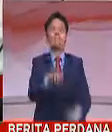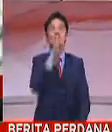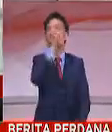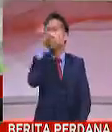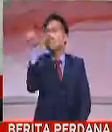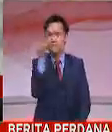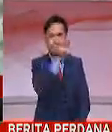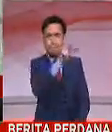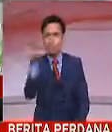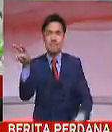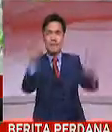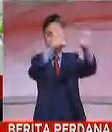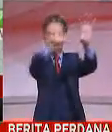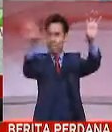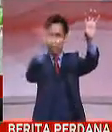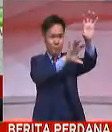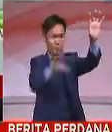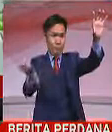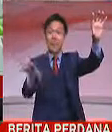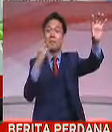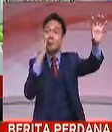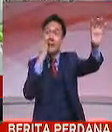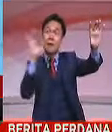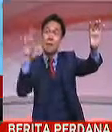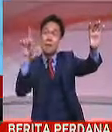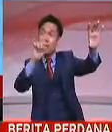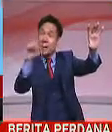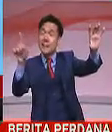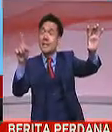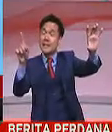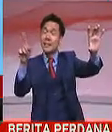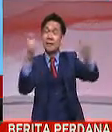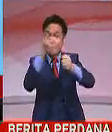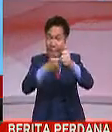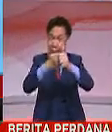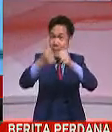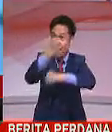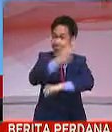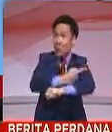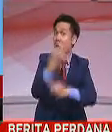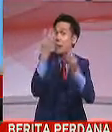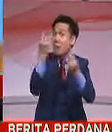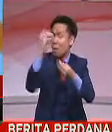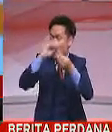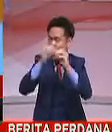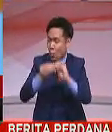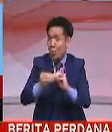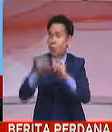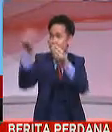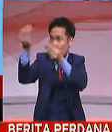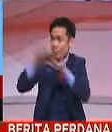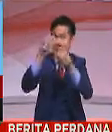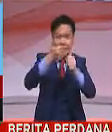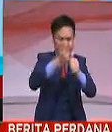dapat melihatlah kadar penerimaan secara harian, bahkan secara every minute, real